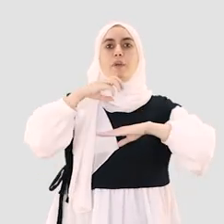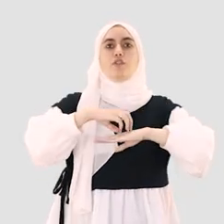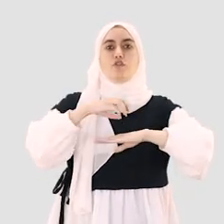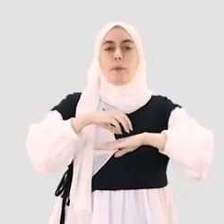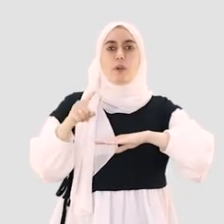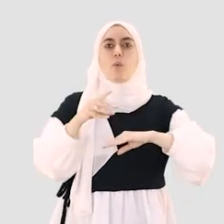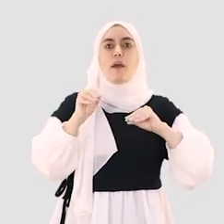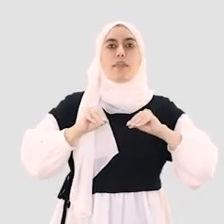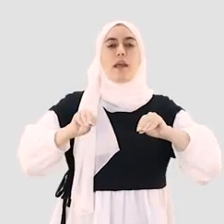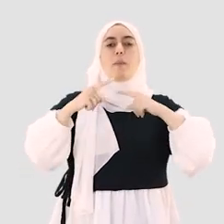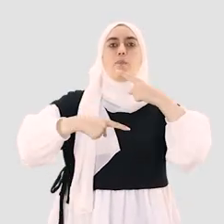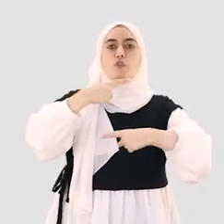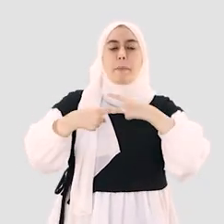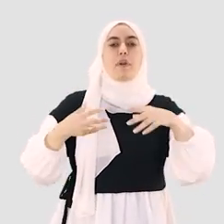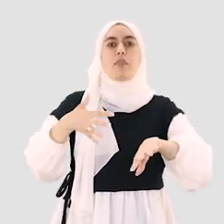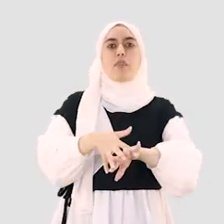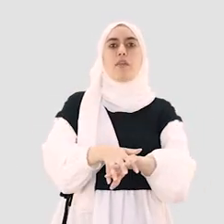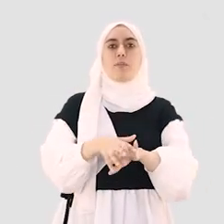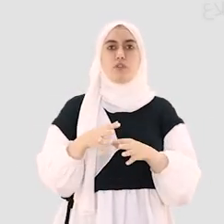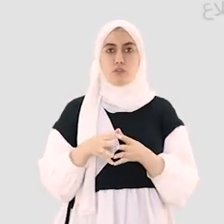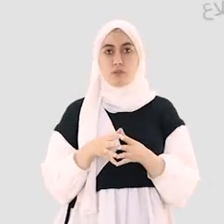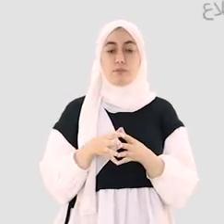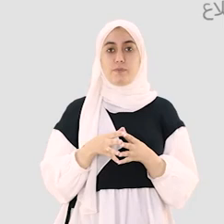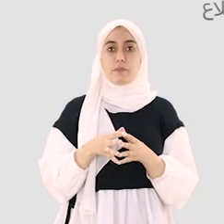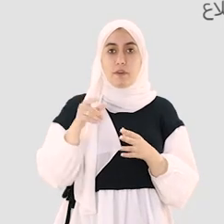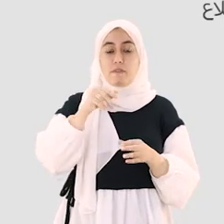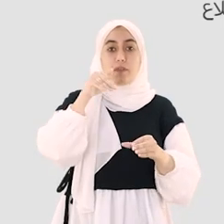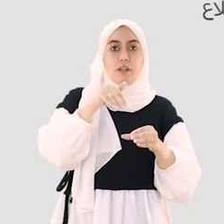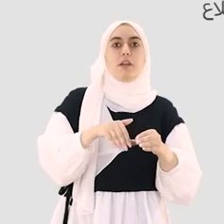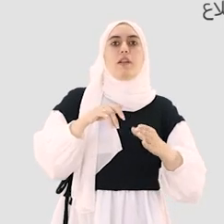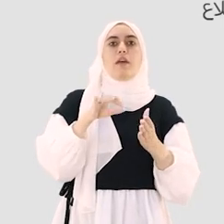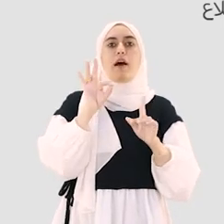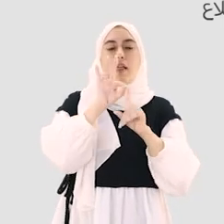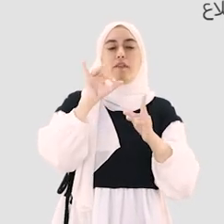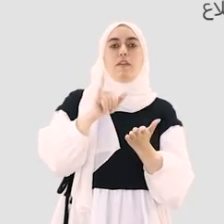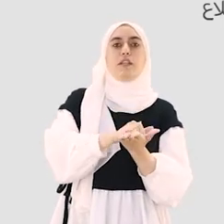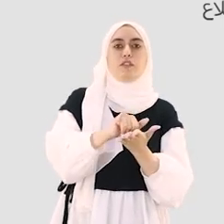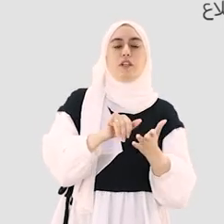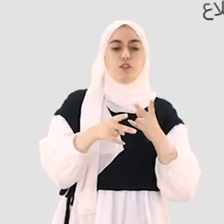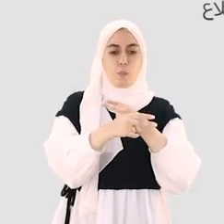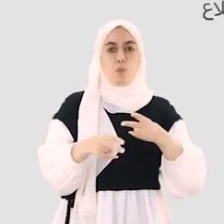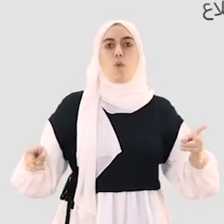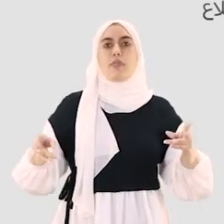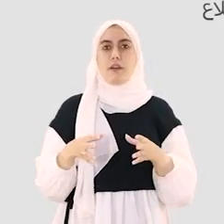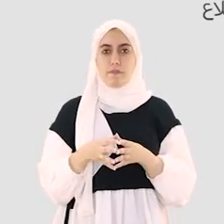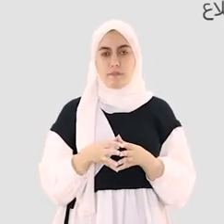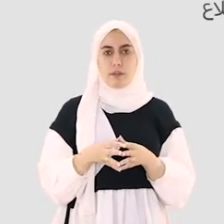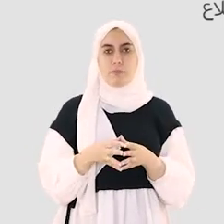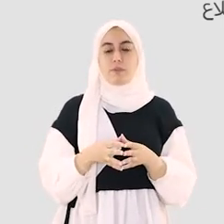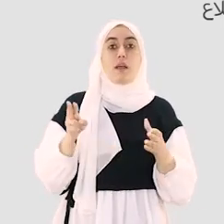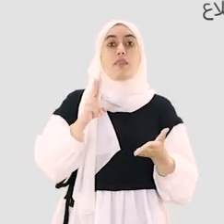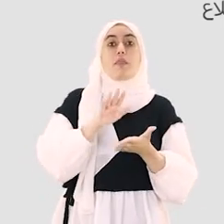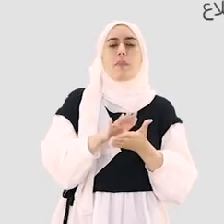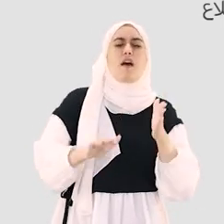الجامعي والتعليم المستمر الدامج ويتضمن الاهداف الاستراتيجيه الفرعيه التاليه